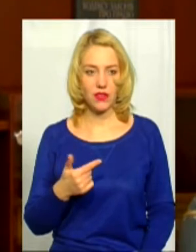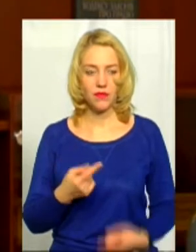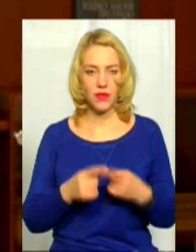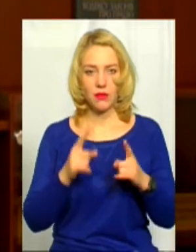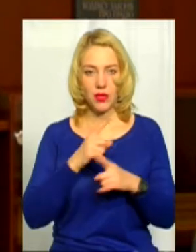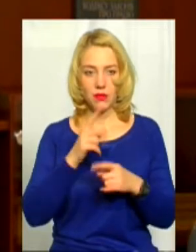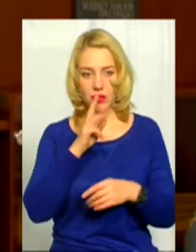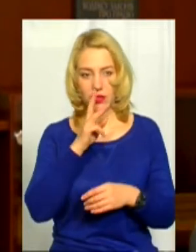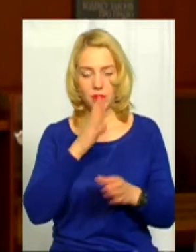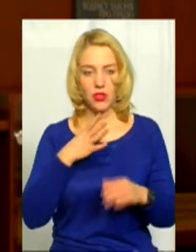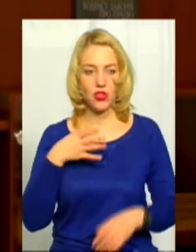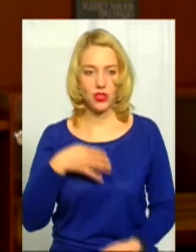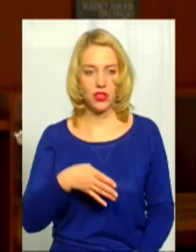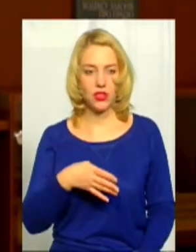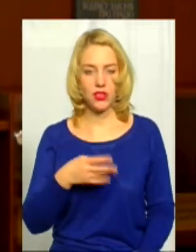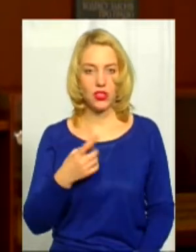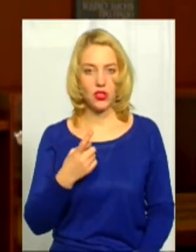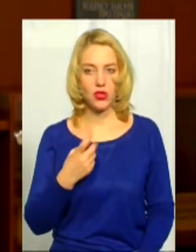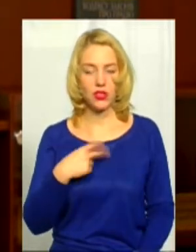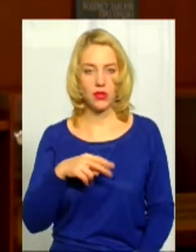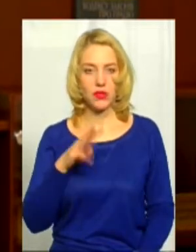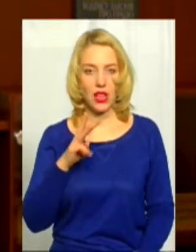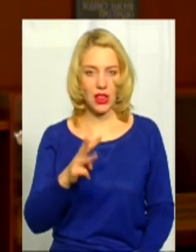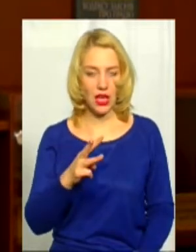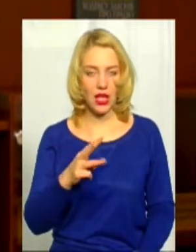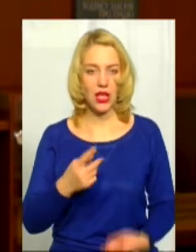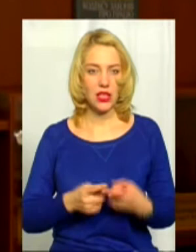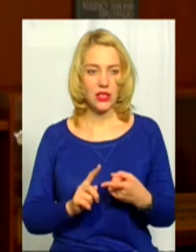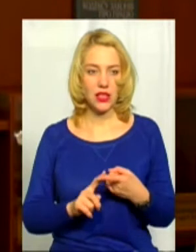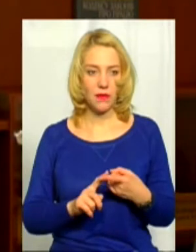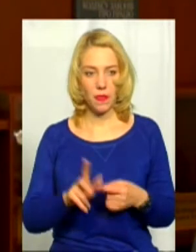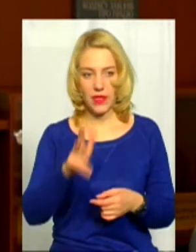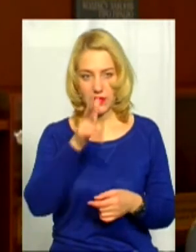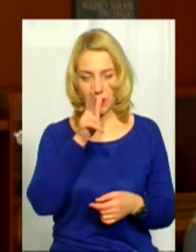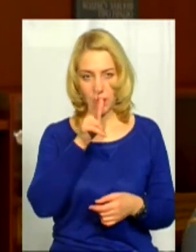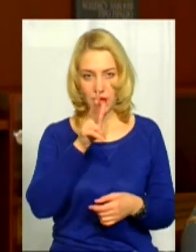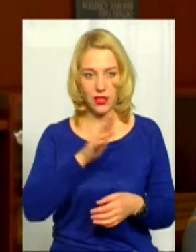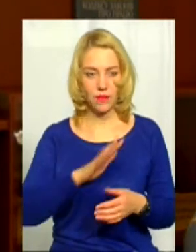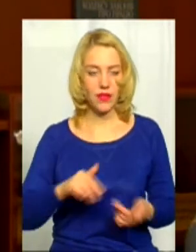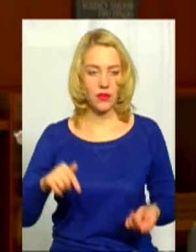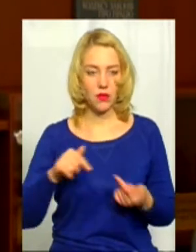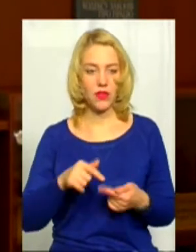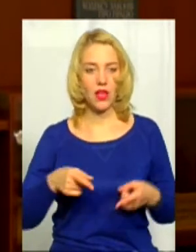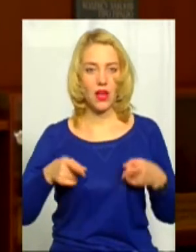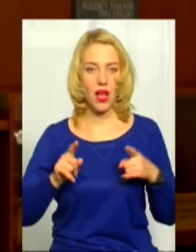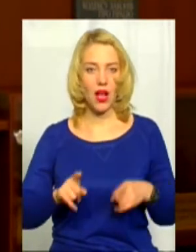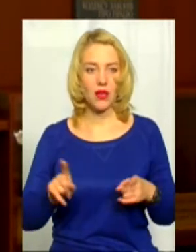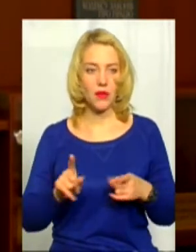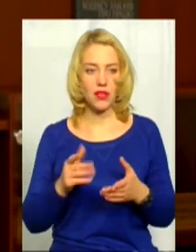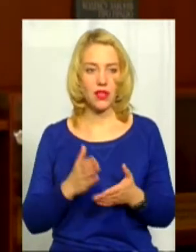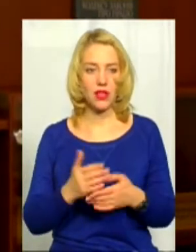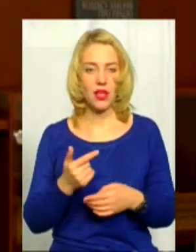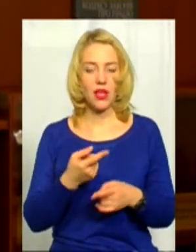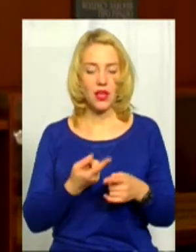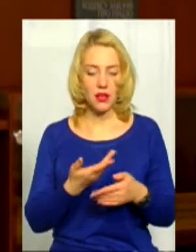заробітна плата 473. Звісно, ця заробітна плата не відповідає реаліям, яка вона насправді є, і ми над